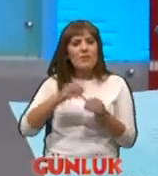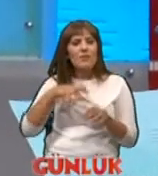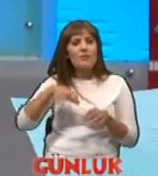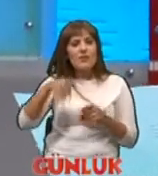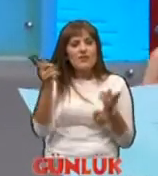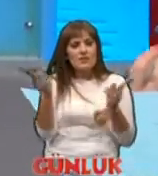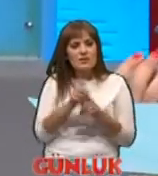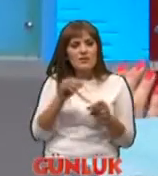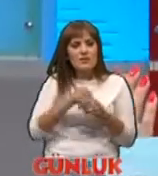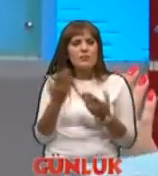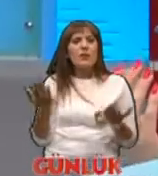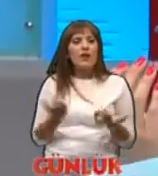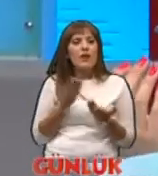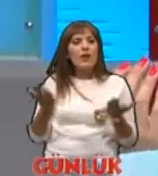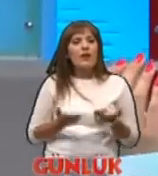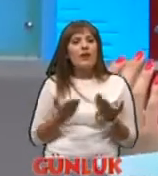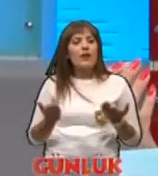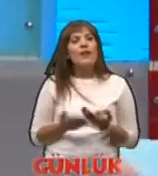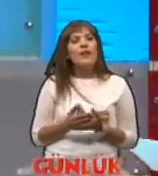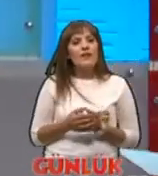bölgesel zayıflaması. Allah'ım.